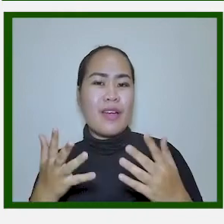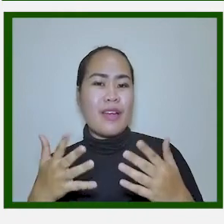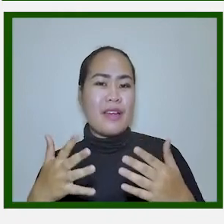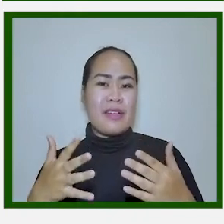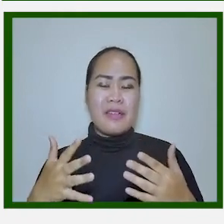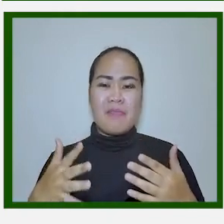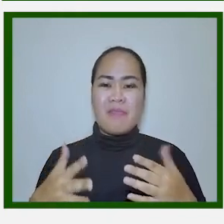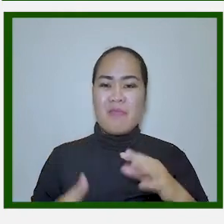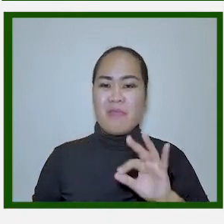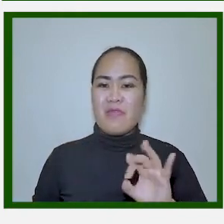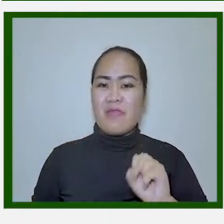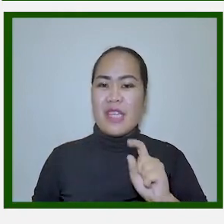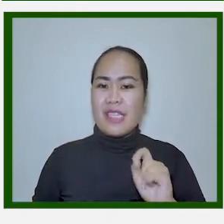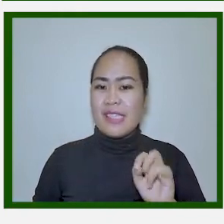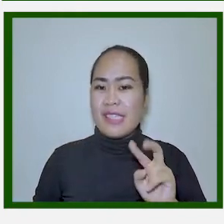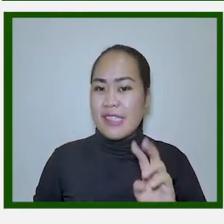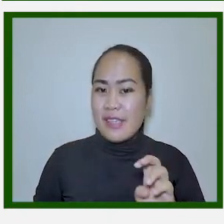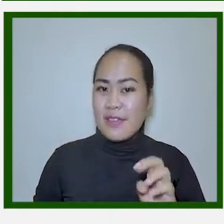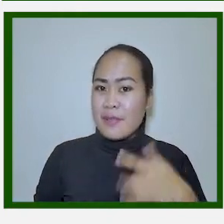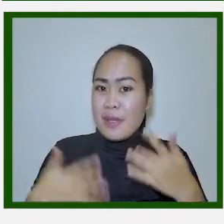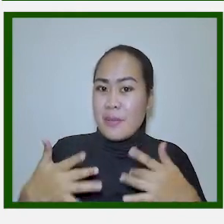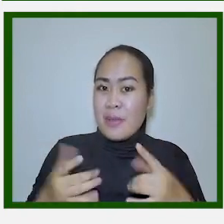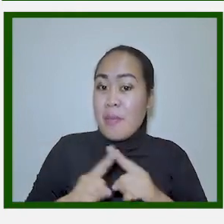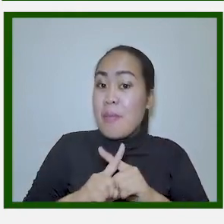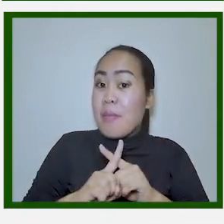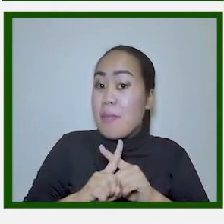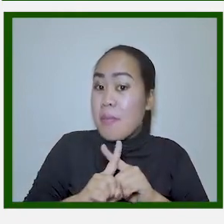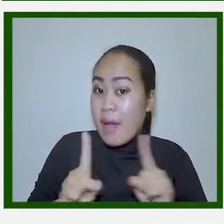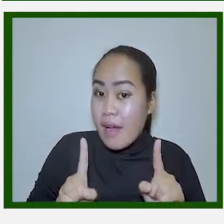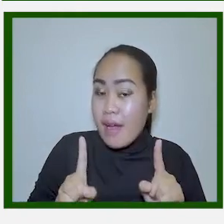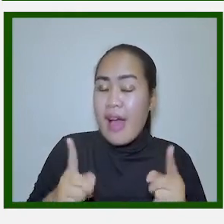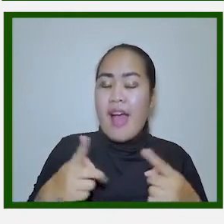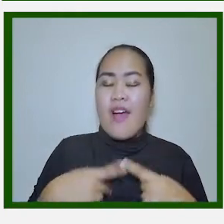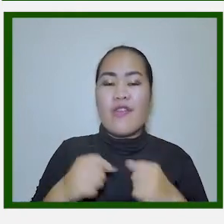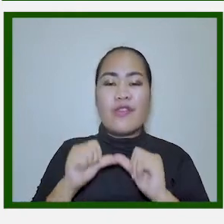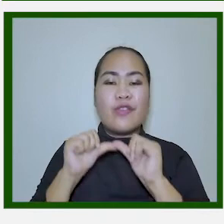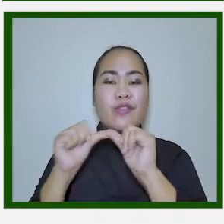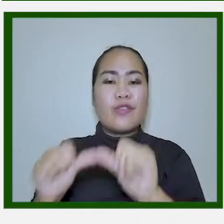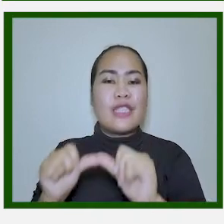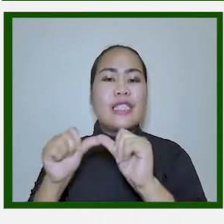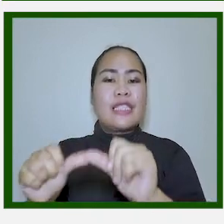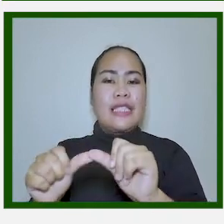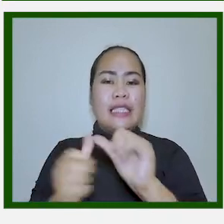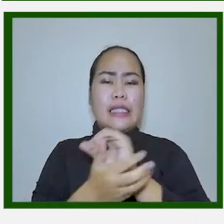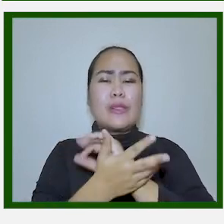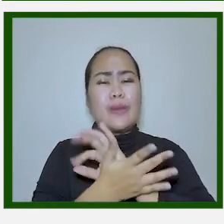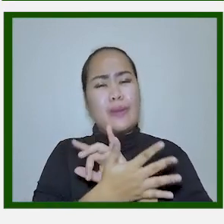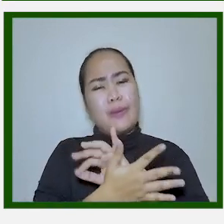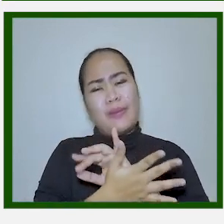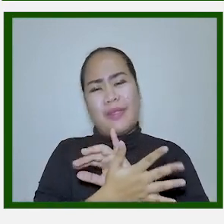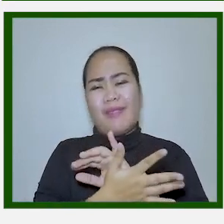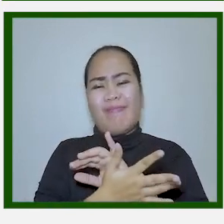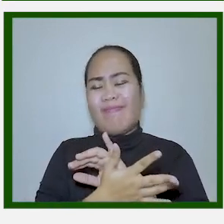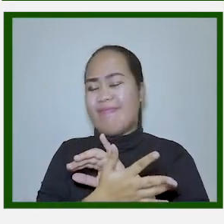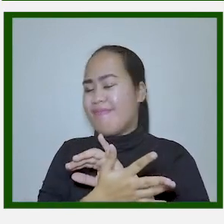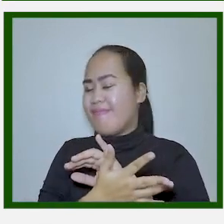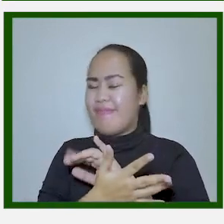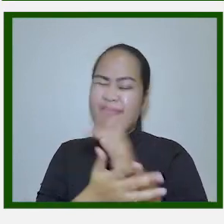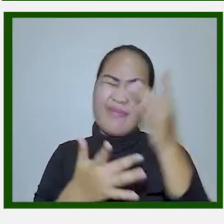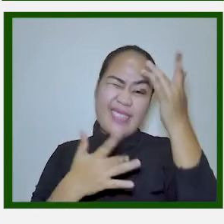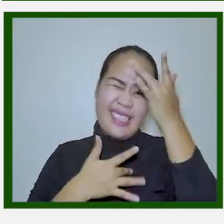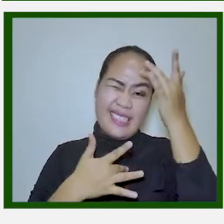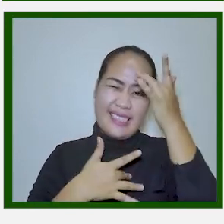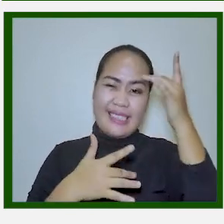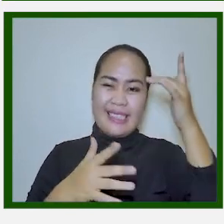ano? Huwag nating kakalimutan 'yan, no? Ang cases, no, patuloy na bumababa, no? We are still enjoying single digit